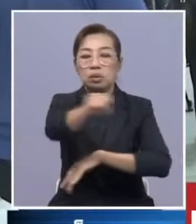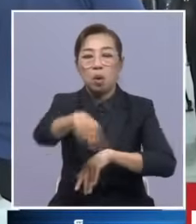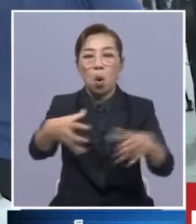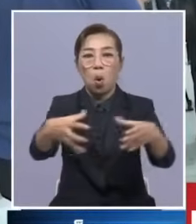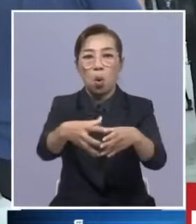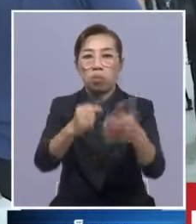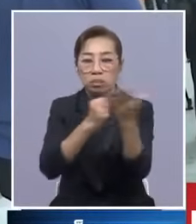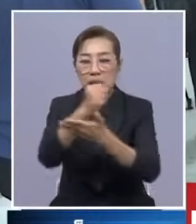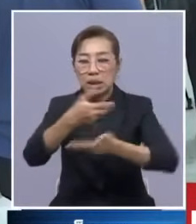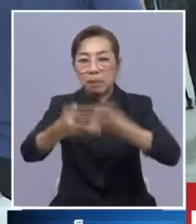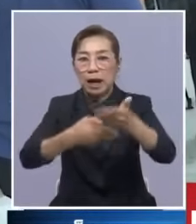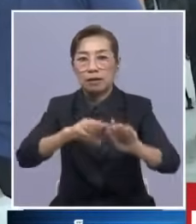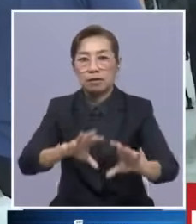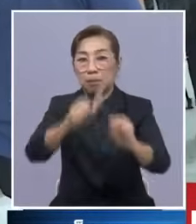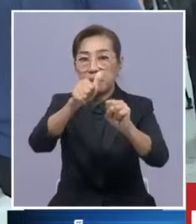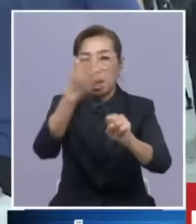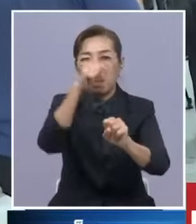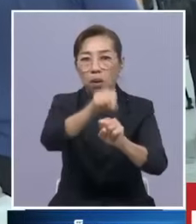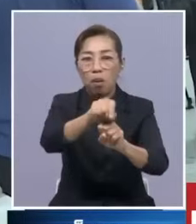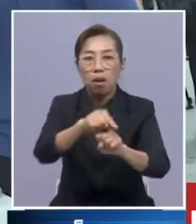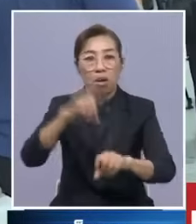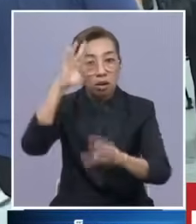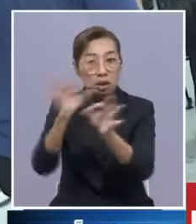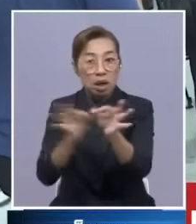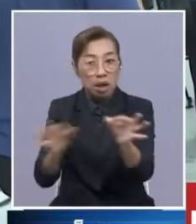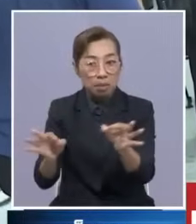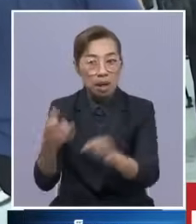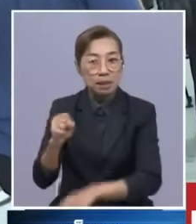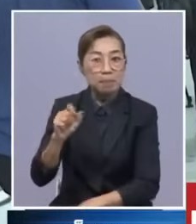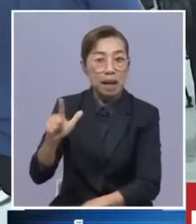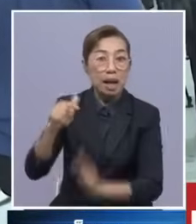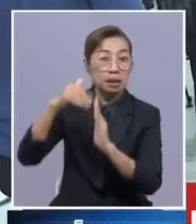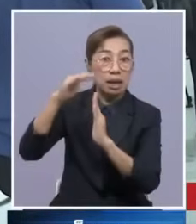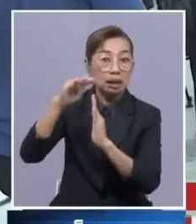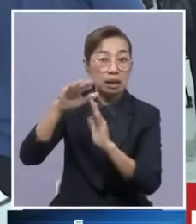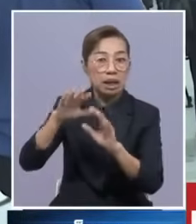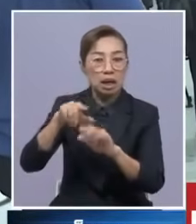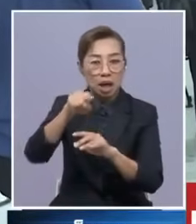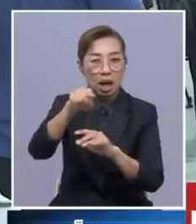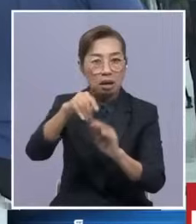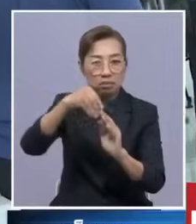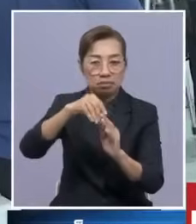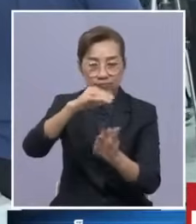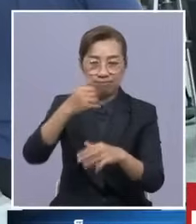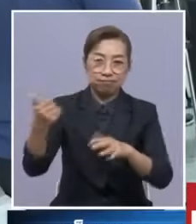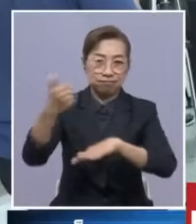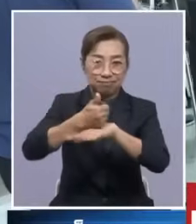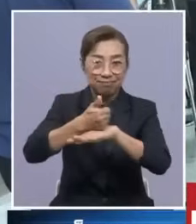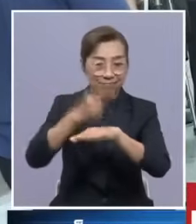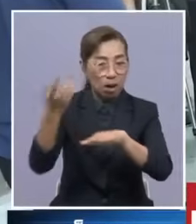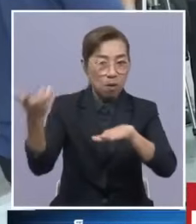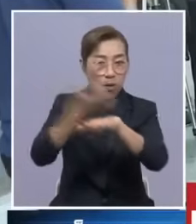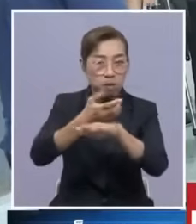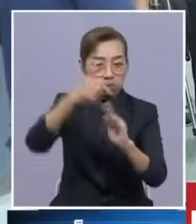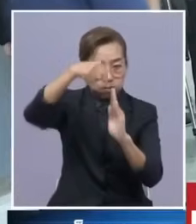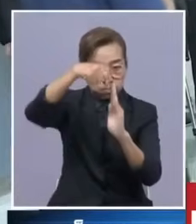ายาเสพติดรายสำคัญที่มีการลักลอบขนยาบ้า10ล้านเม็ดจากภาคเหนือเพื่อจะกระจายมาสู่ภาคกลางในช่วงเทศกาลปีใหม่นะคะ